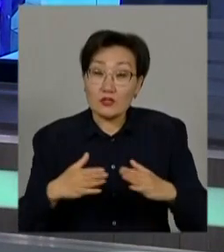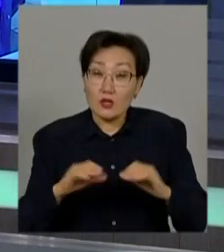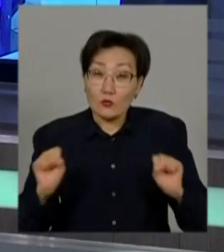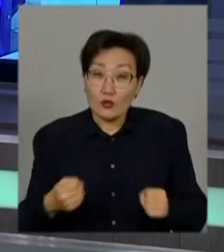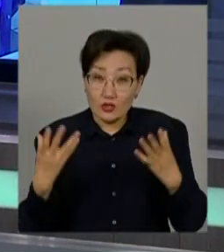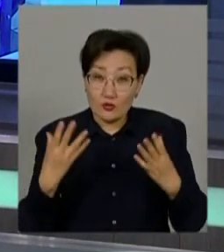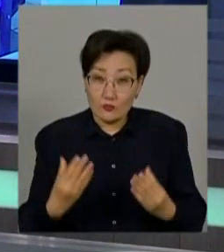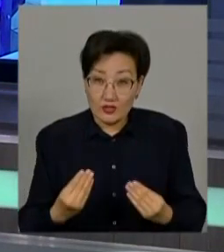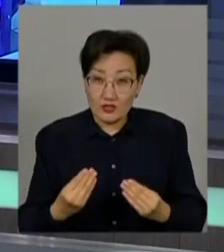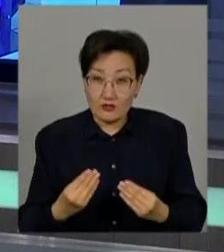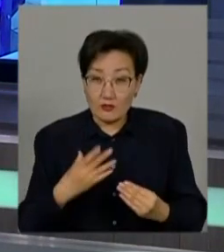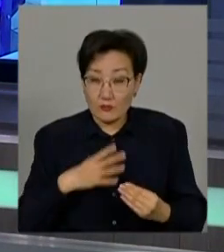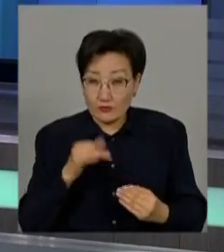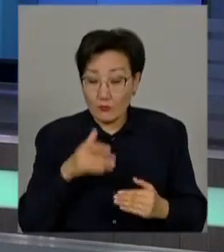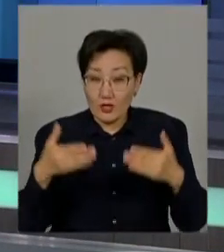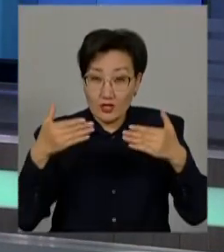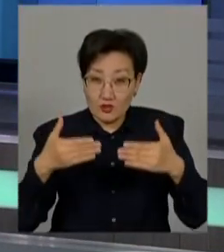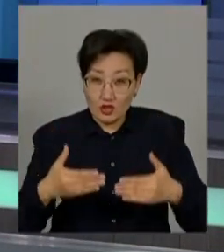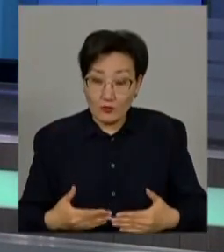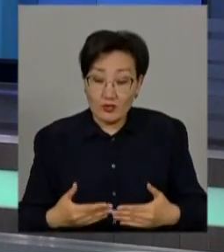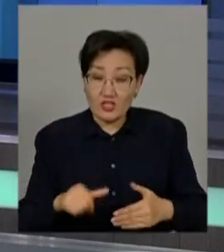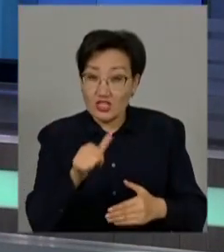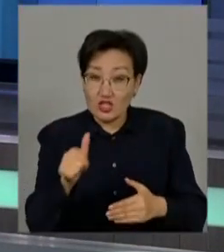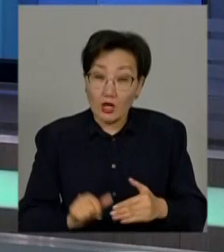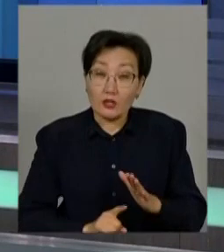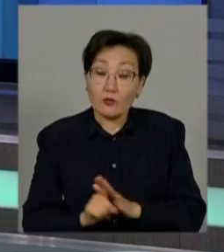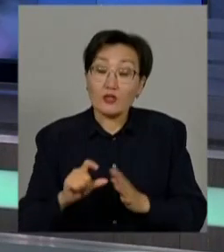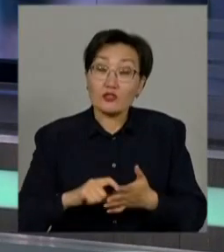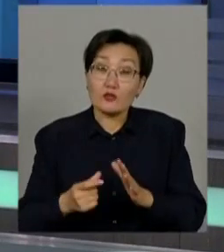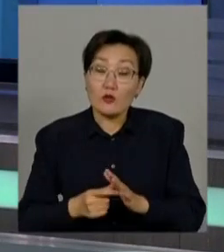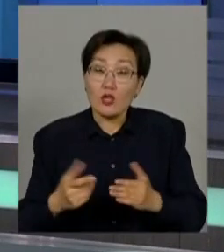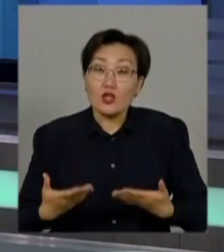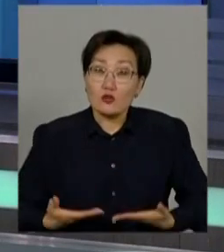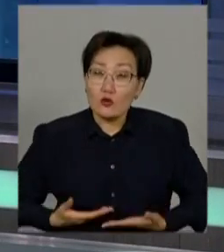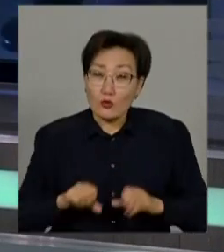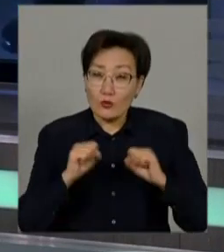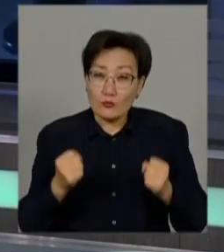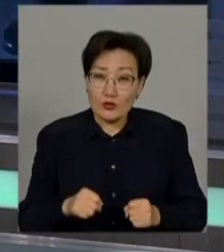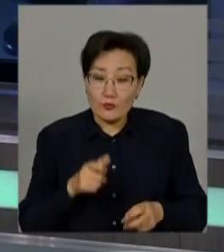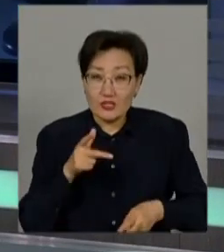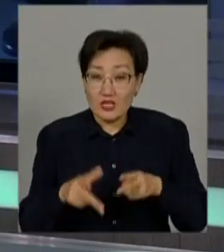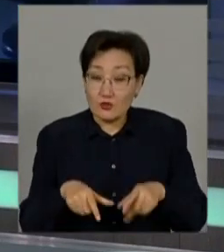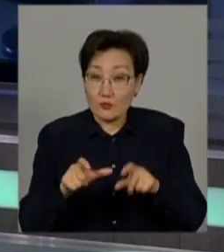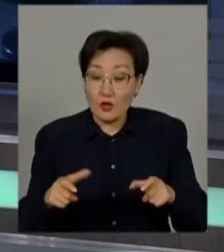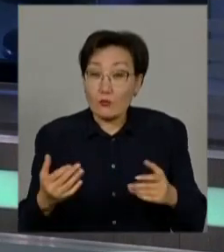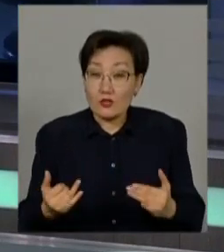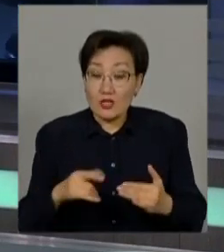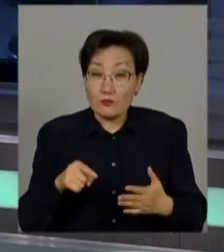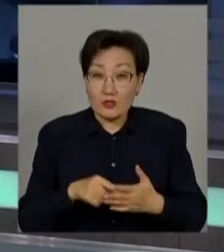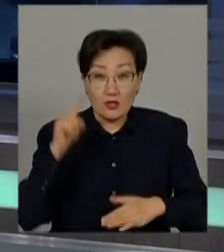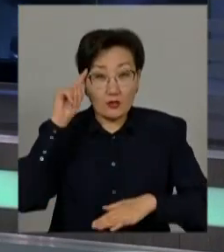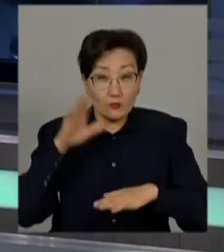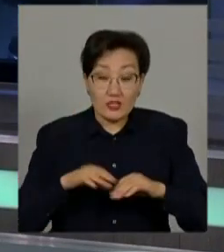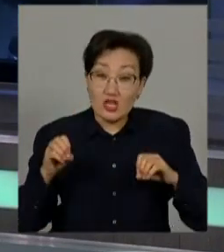аязда сыр берген. Қабырғалары сызаттанып жарыла бастаған бөлмелерде тұру мүмкін емес деп шағым айтқан халық бүгін қалалық